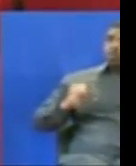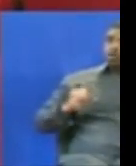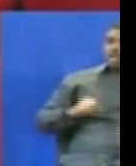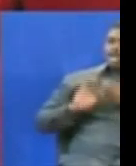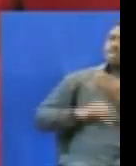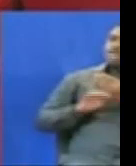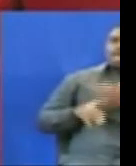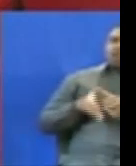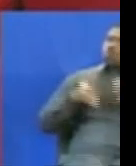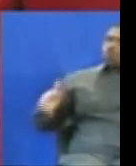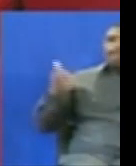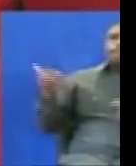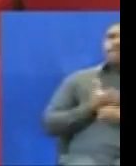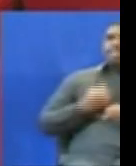kubwa tunayoipata.